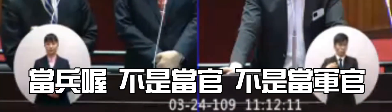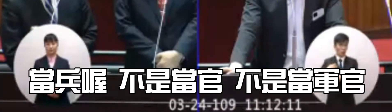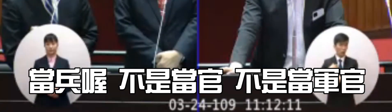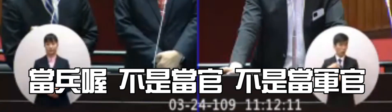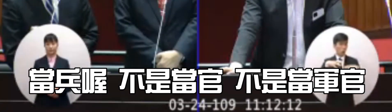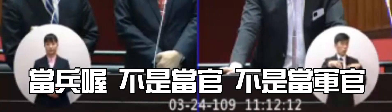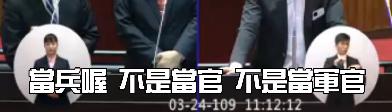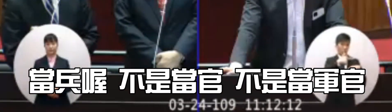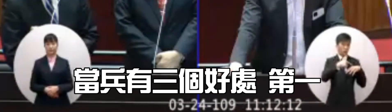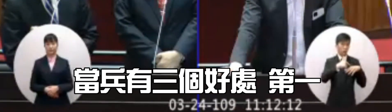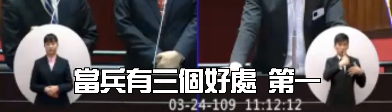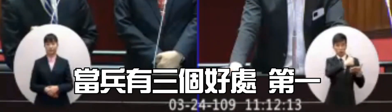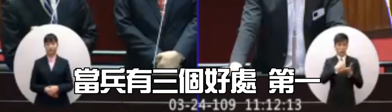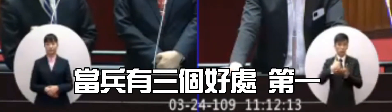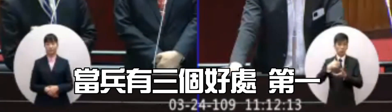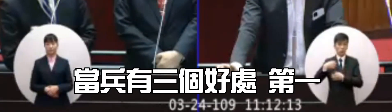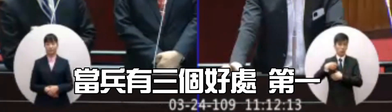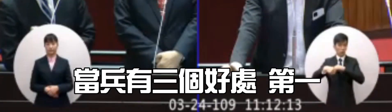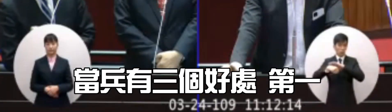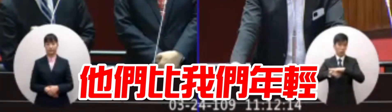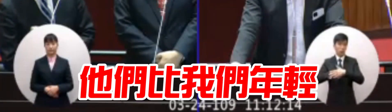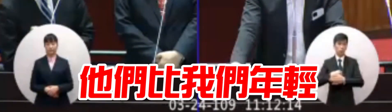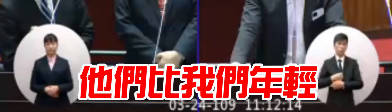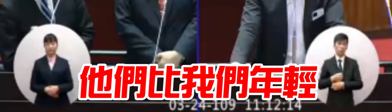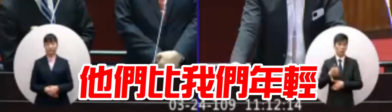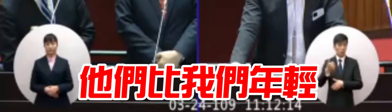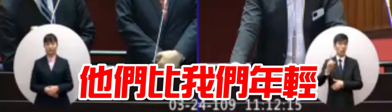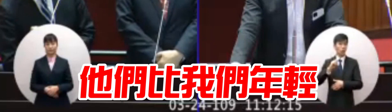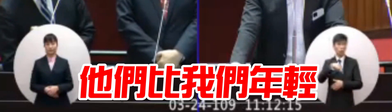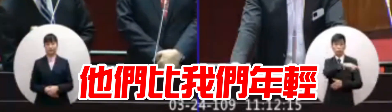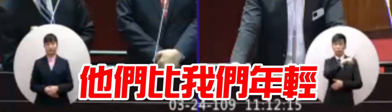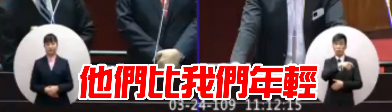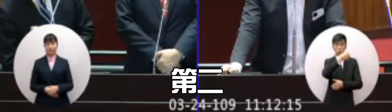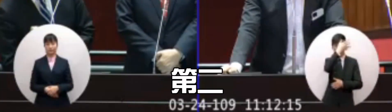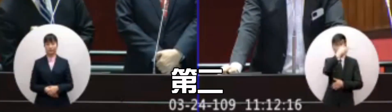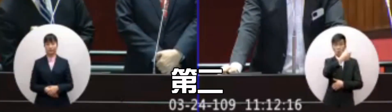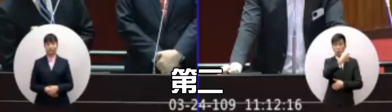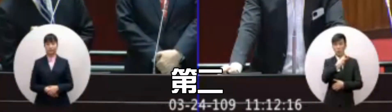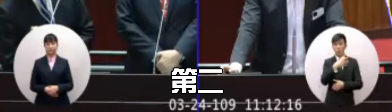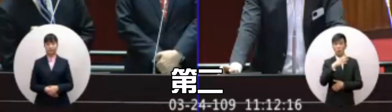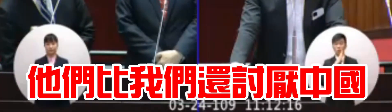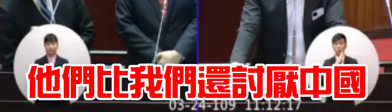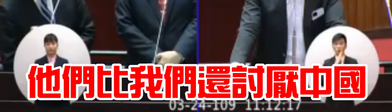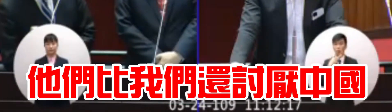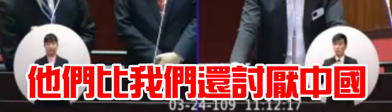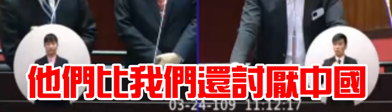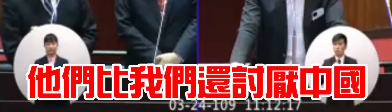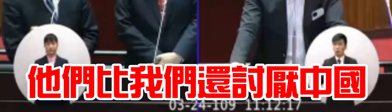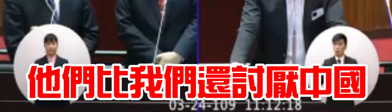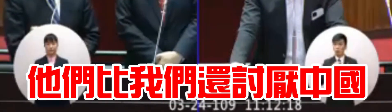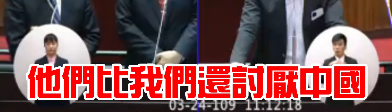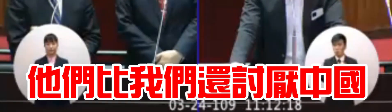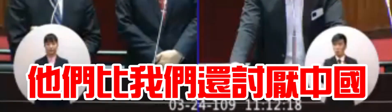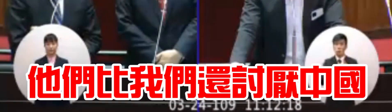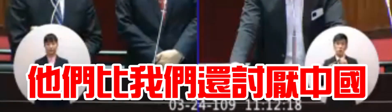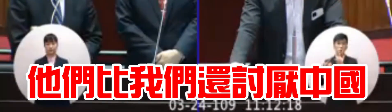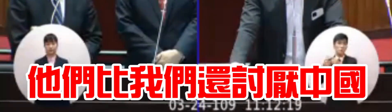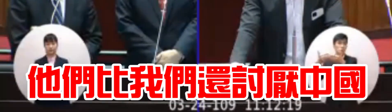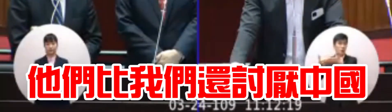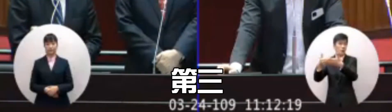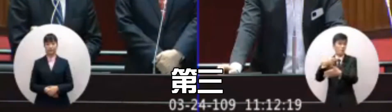唔是做军官。做兵有三个好处：第一，伊比咱较少年；第二，伊比咱较讨厌中